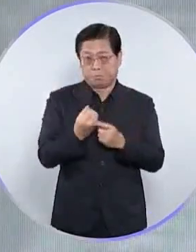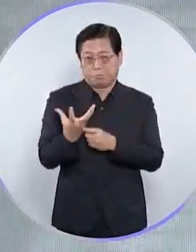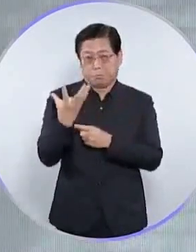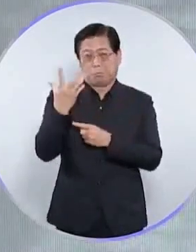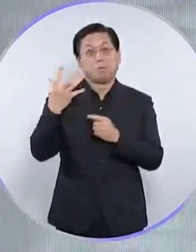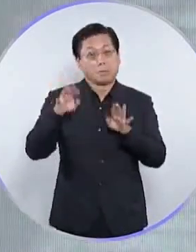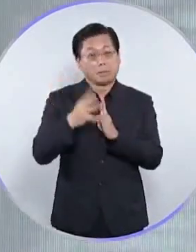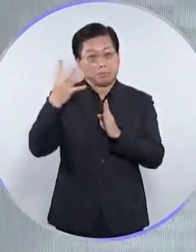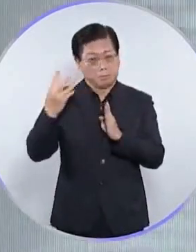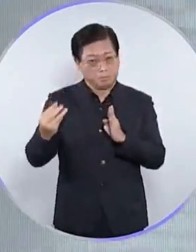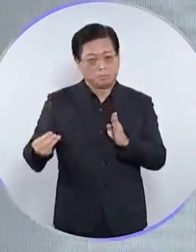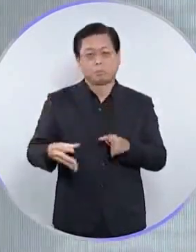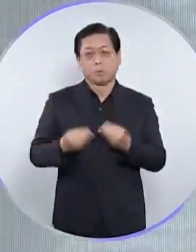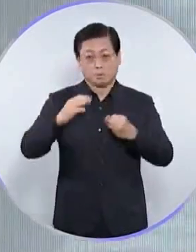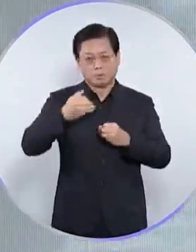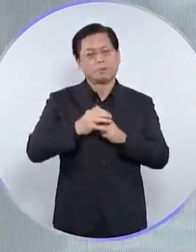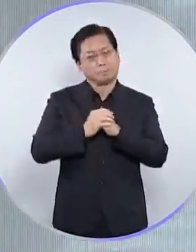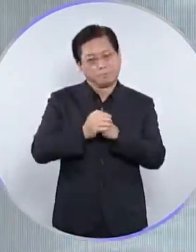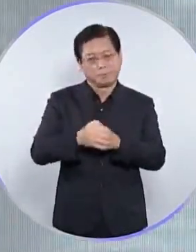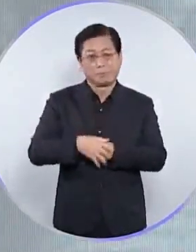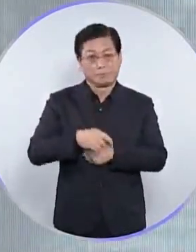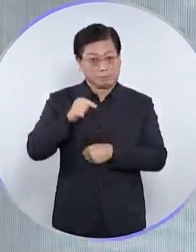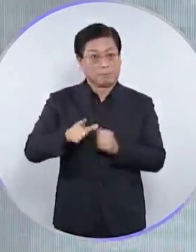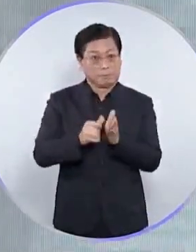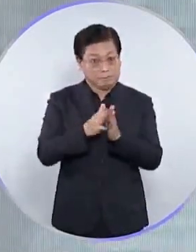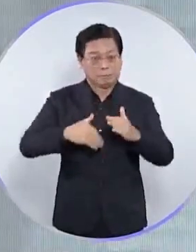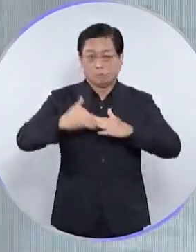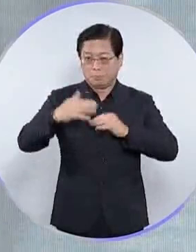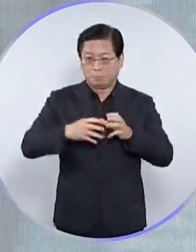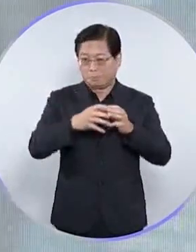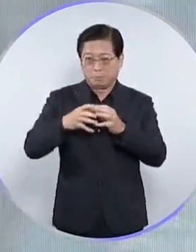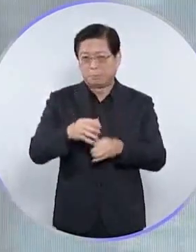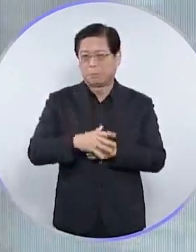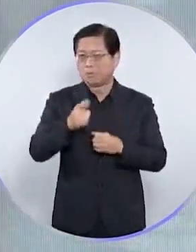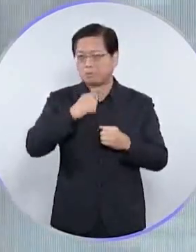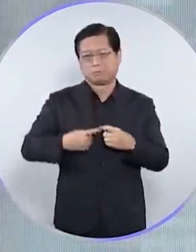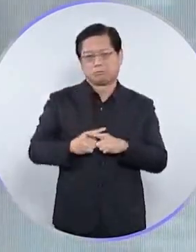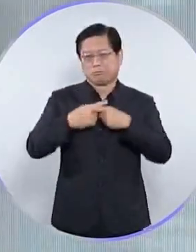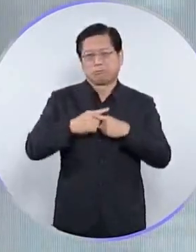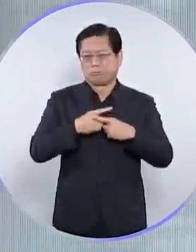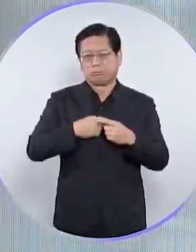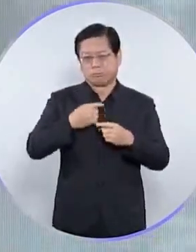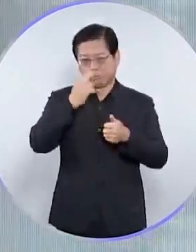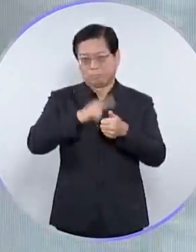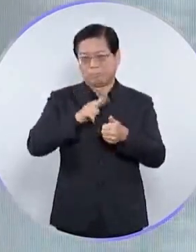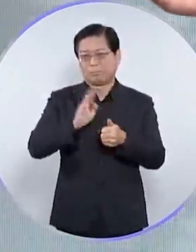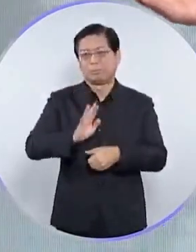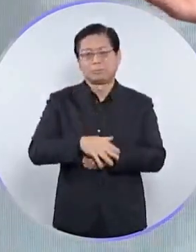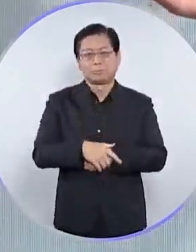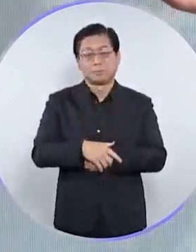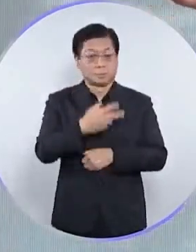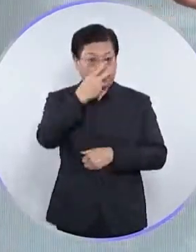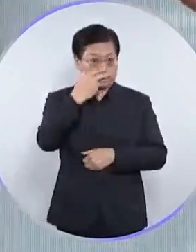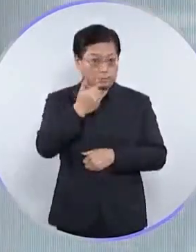往下降啦，免。但是拜托，这个时阵是大家团结的时阵，唔是小糟蹋的时阵。麦先